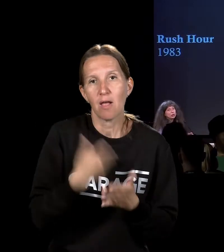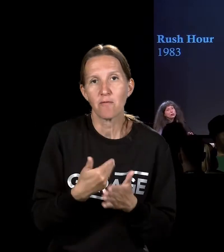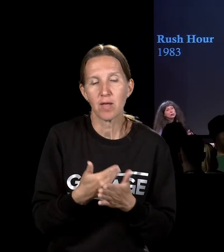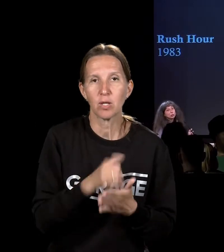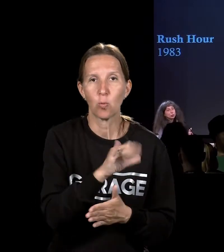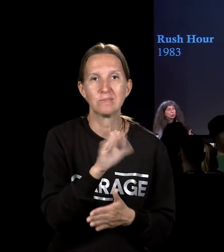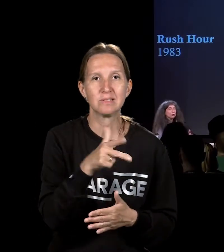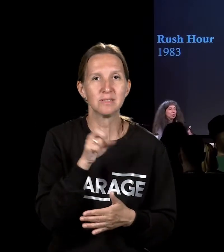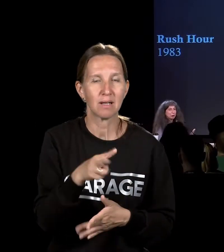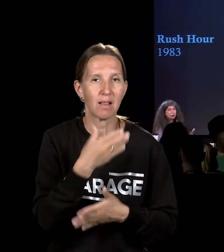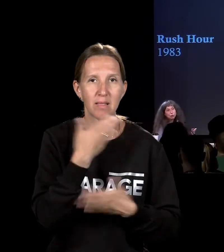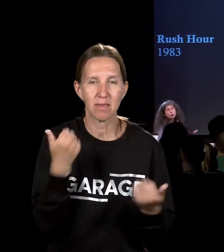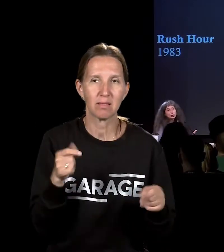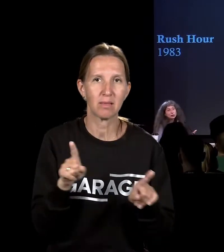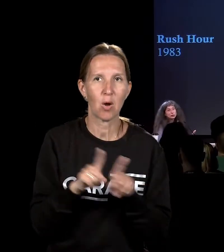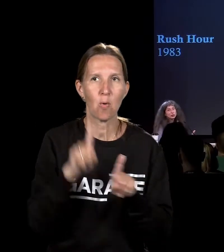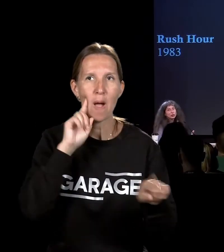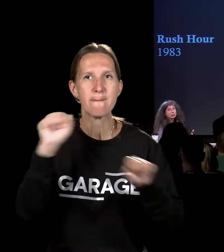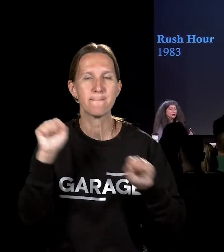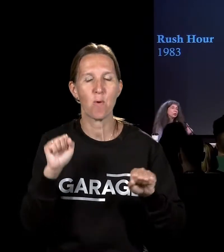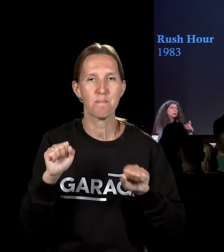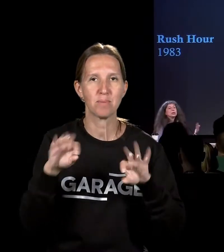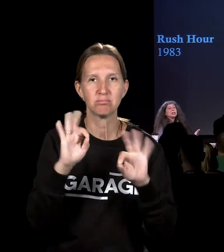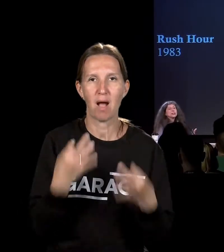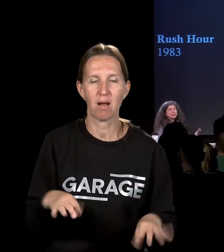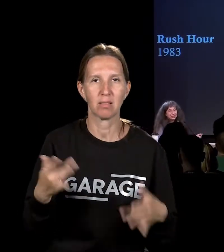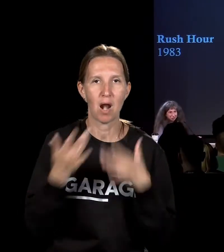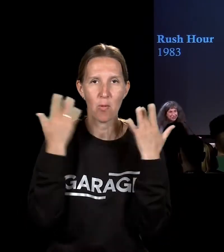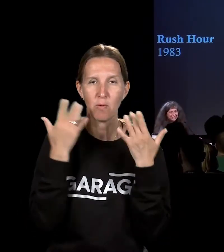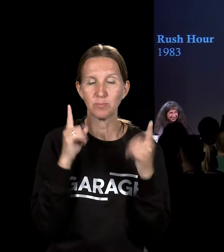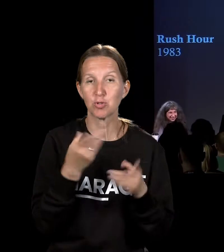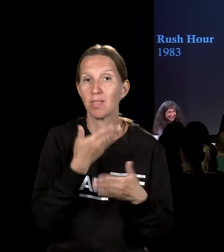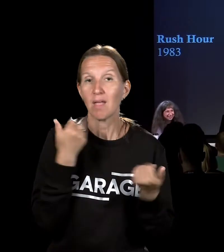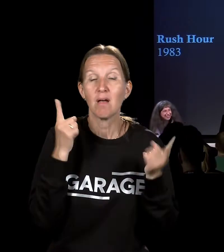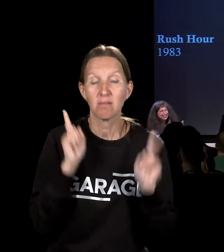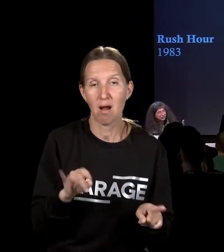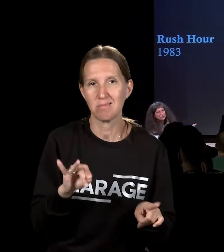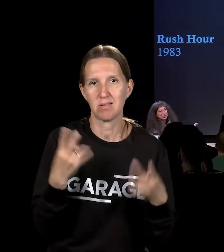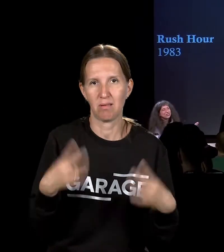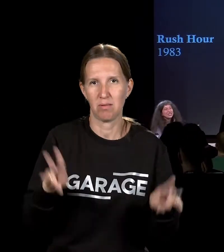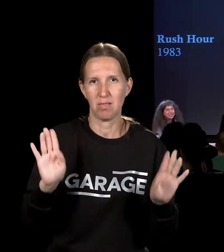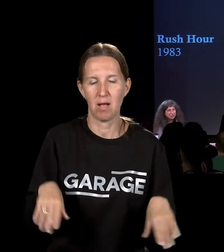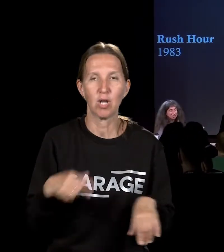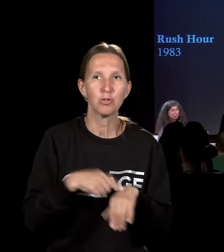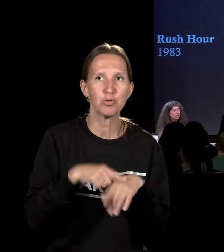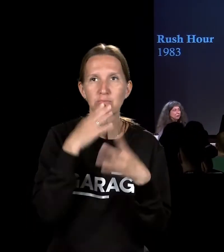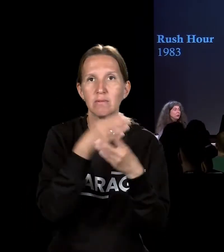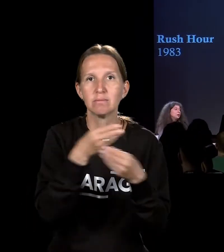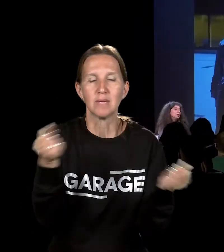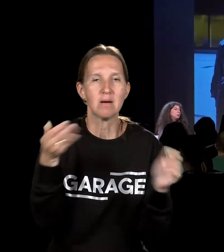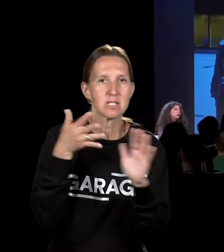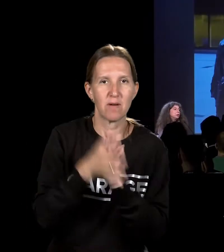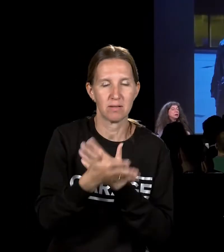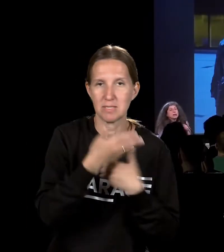у Сигла нет такой поп-артной легкости, и что реальности нет, и не надо такого растворения в этом мире